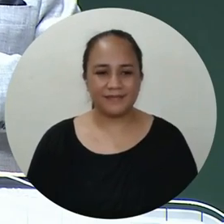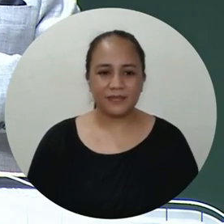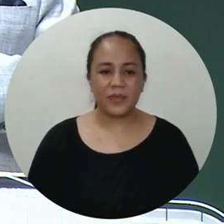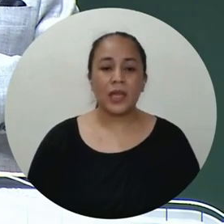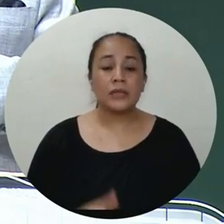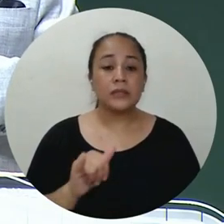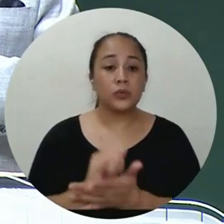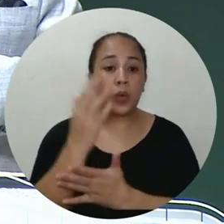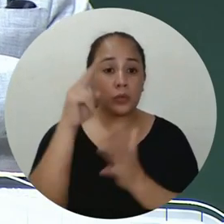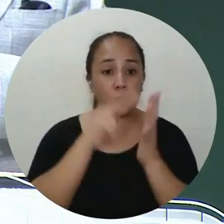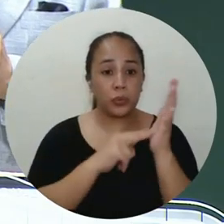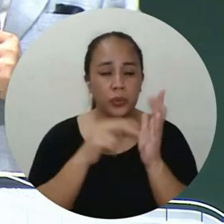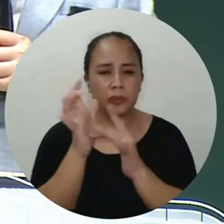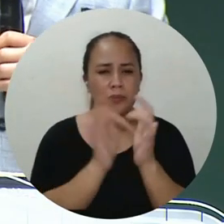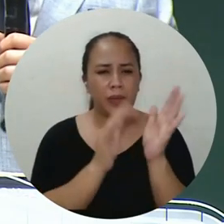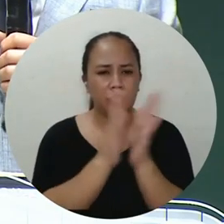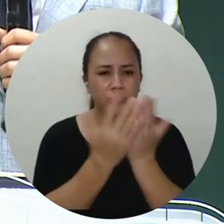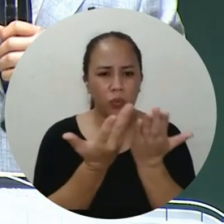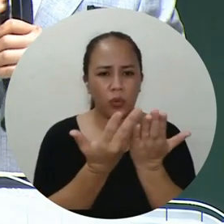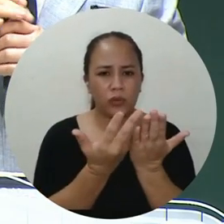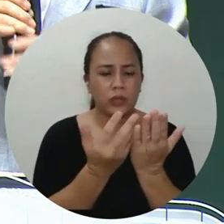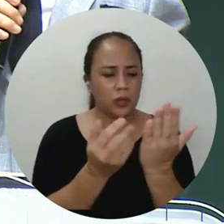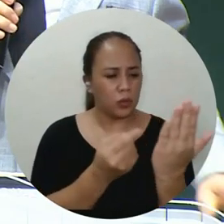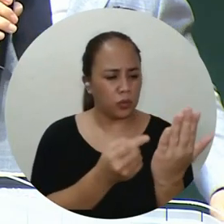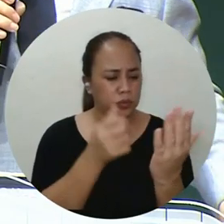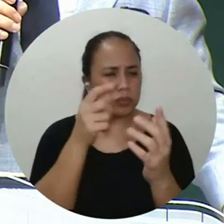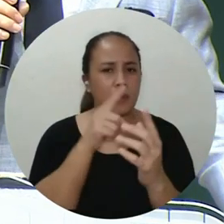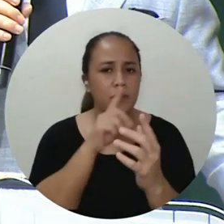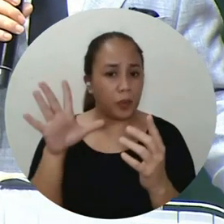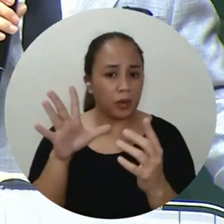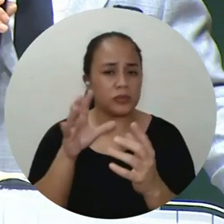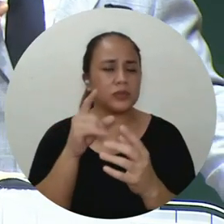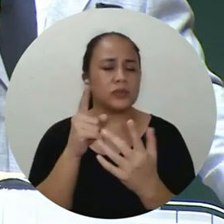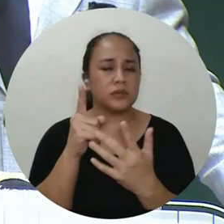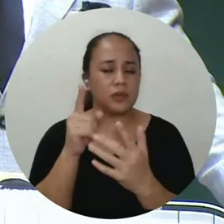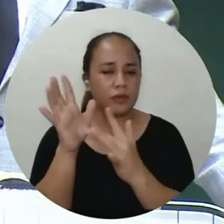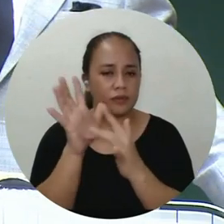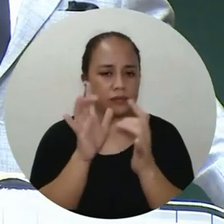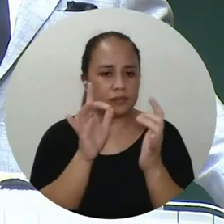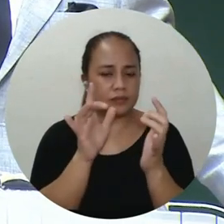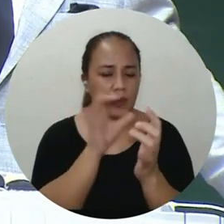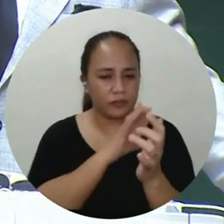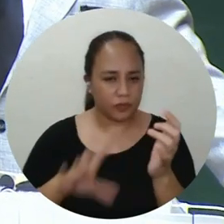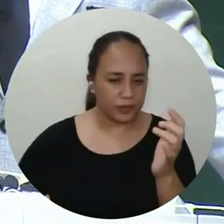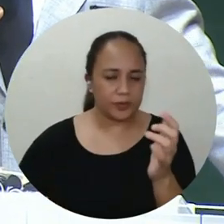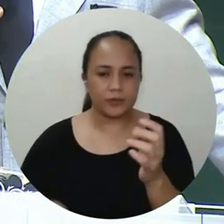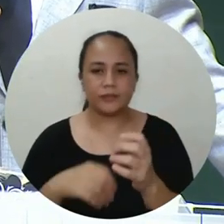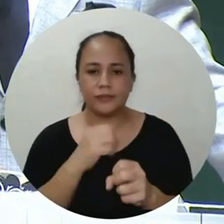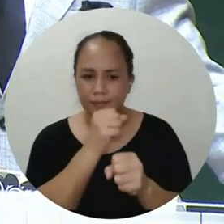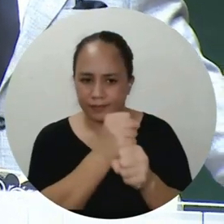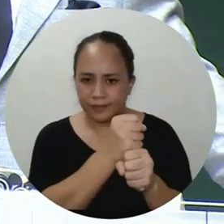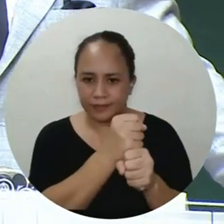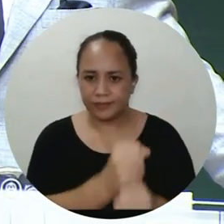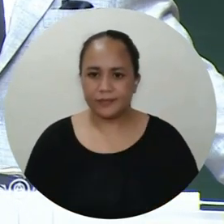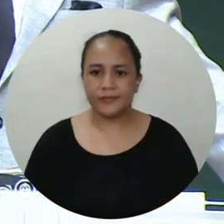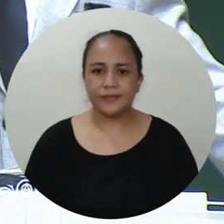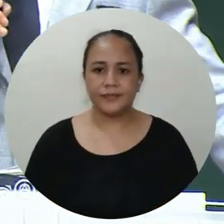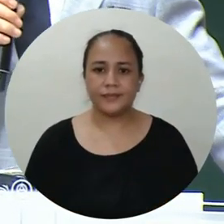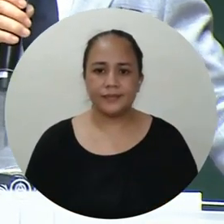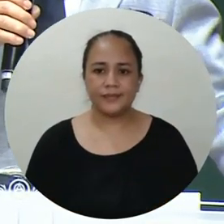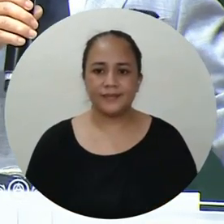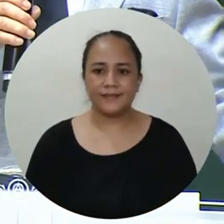read the Bible, you must read as you hold on to the covenant of Christ. 그래서 제가 창세기부터 계시록까지 그리스도라고